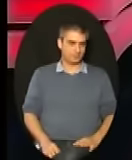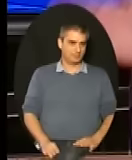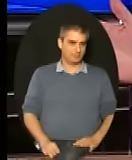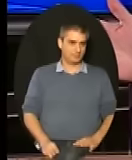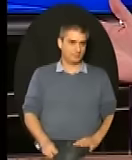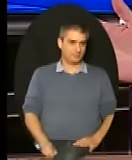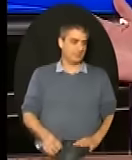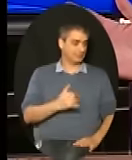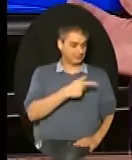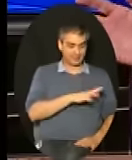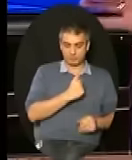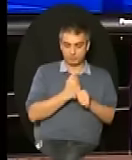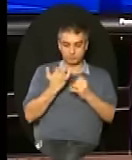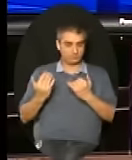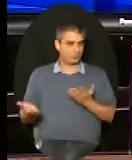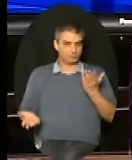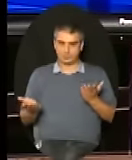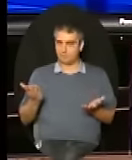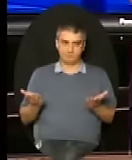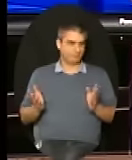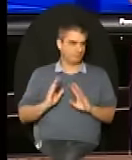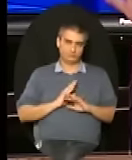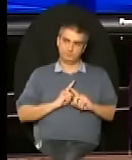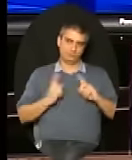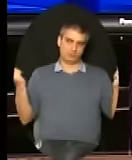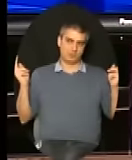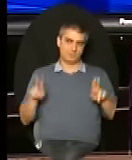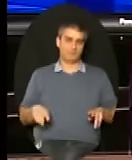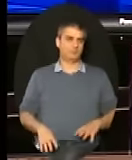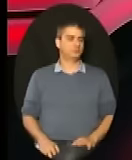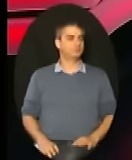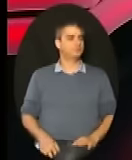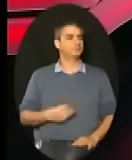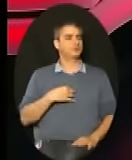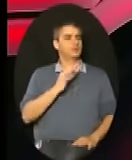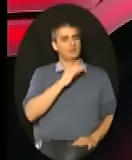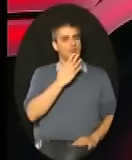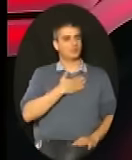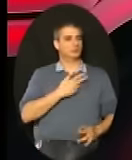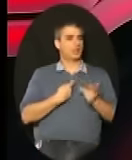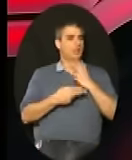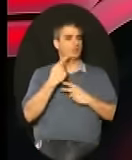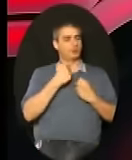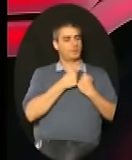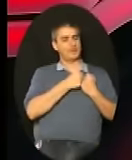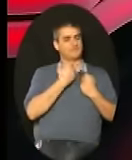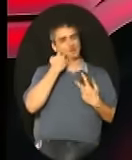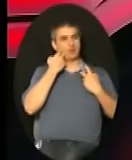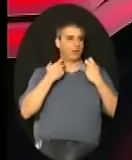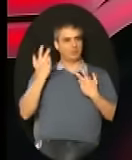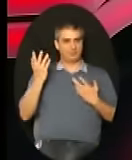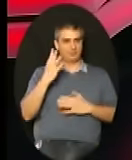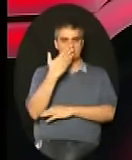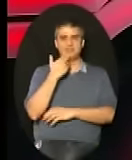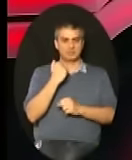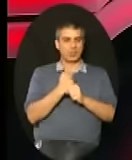לבין מה שנעשה עכשיו, זה שני עולמות שונים. בכל זאת אני רוצה לחזור למאבק הקרדיטים ולמה שמדינת